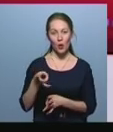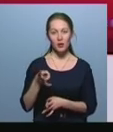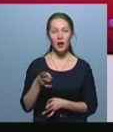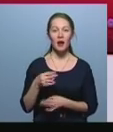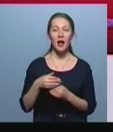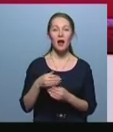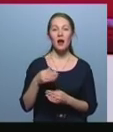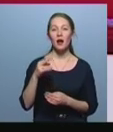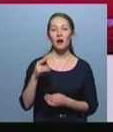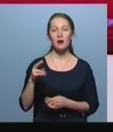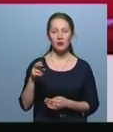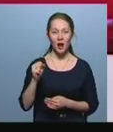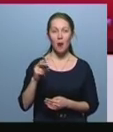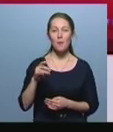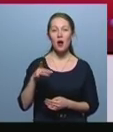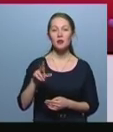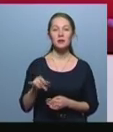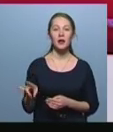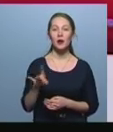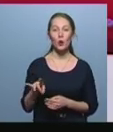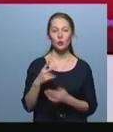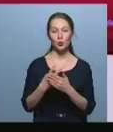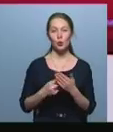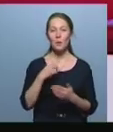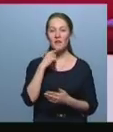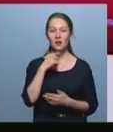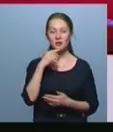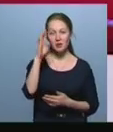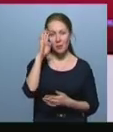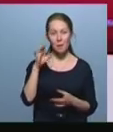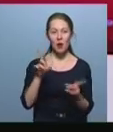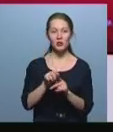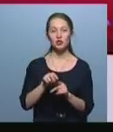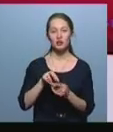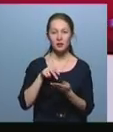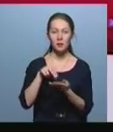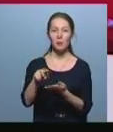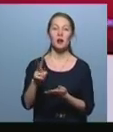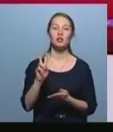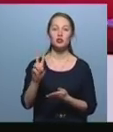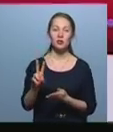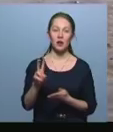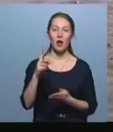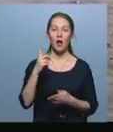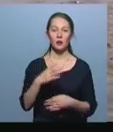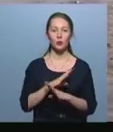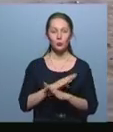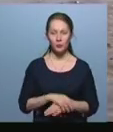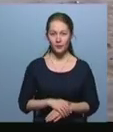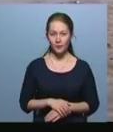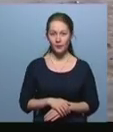Армязь Камбарского района. В местном пруду утонул первоклассник. Мальчик с товарищем вышли на лед и провалились. Выбрался только один.